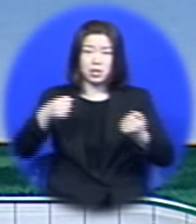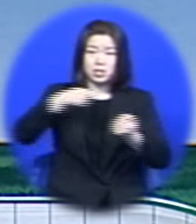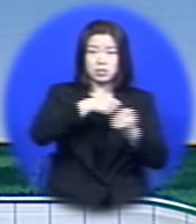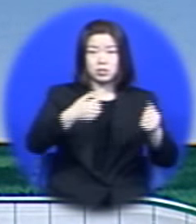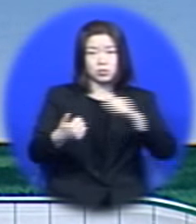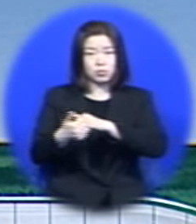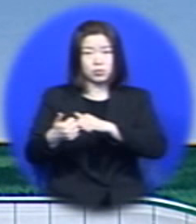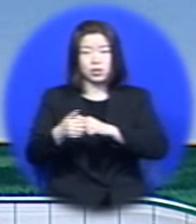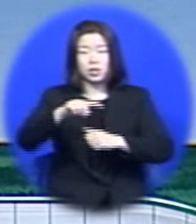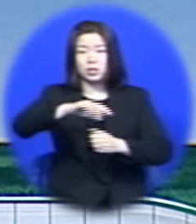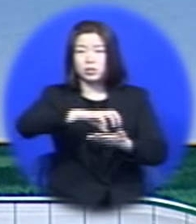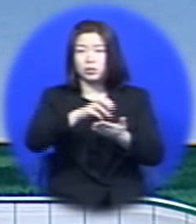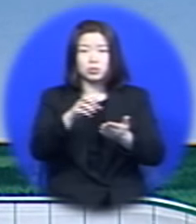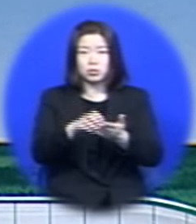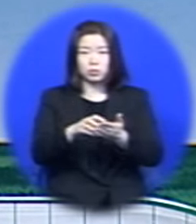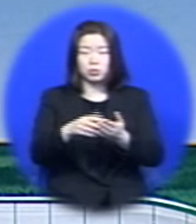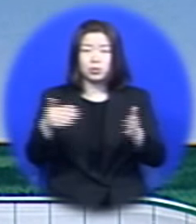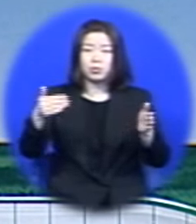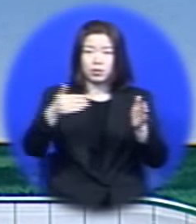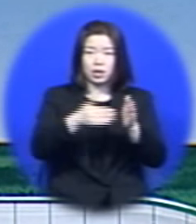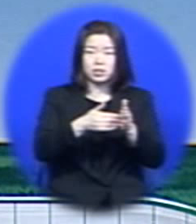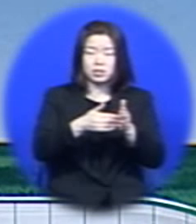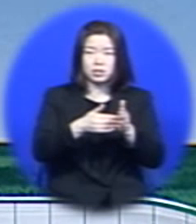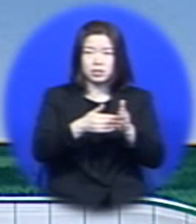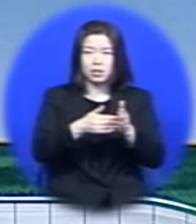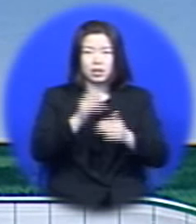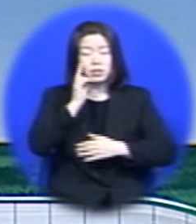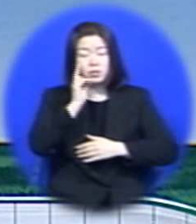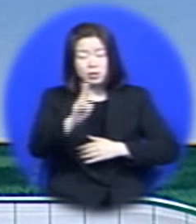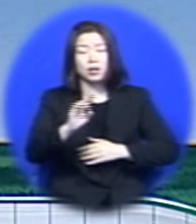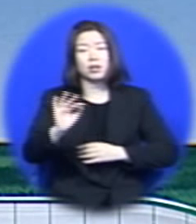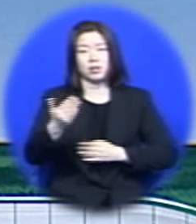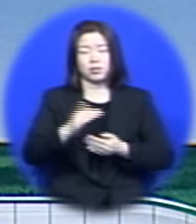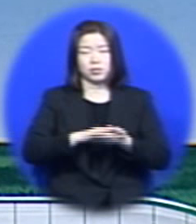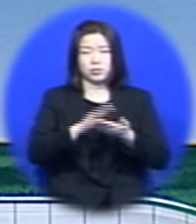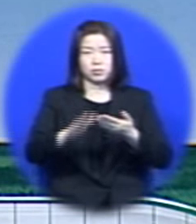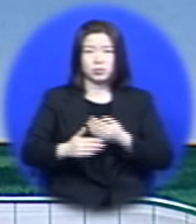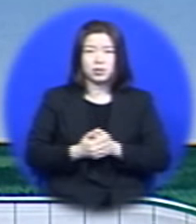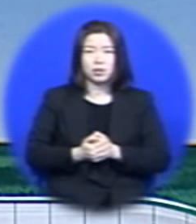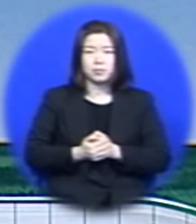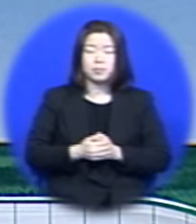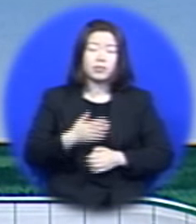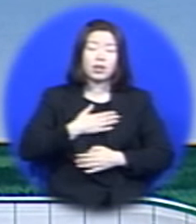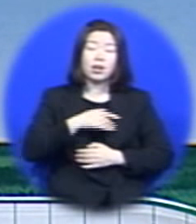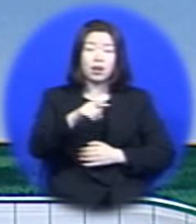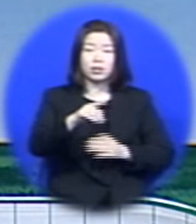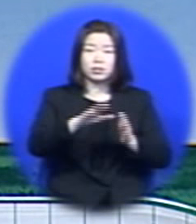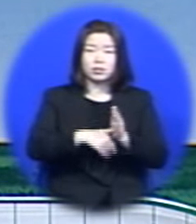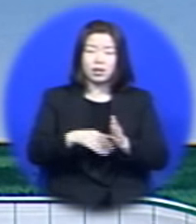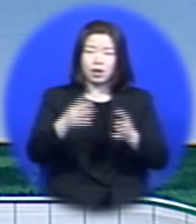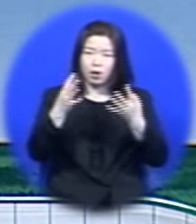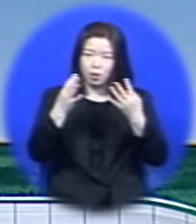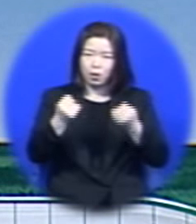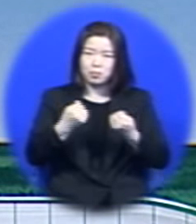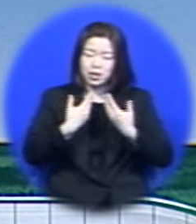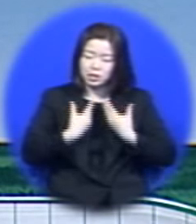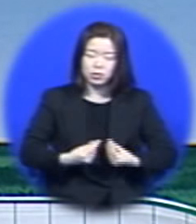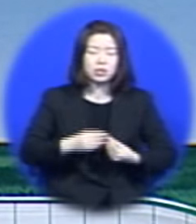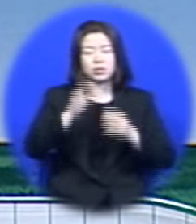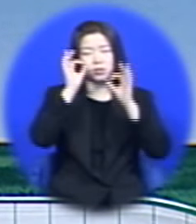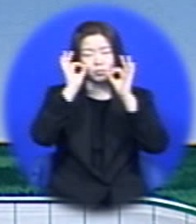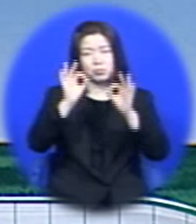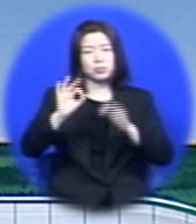치고받고 싸울 이런 태세까지 사태가 벌어졌어요. 제가 그때 얼마나 좌절했는지